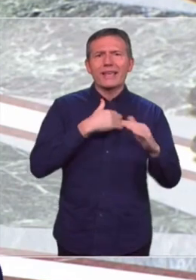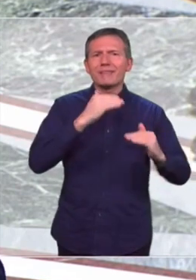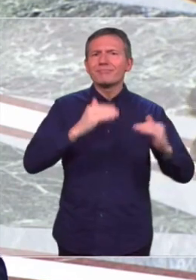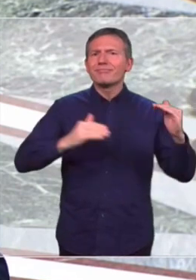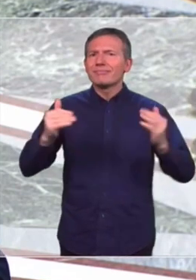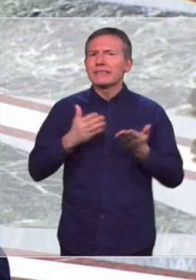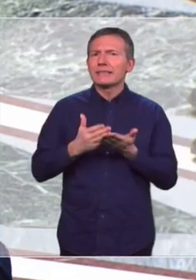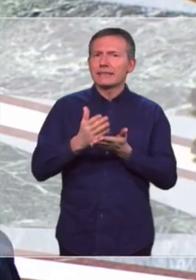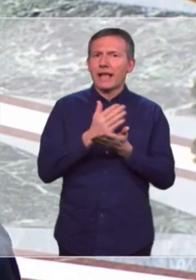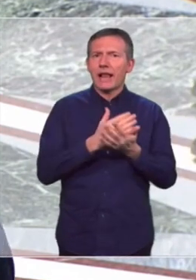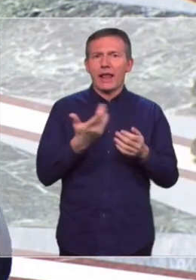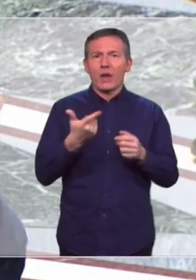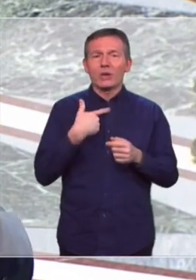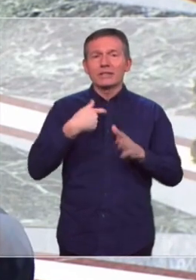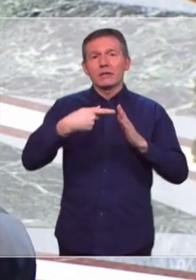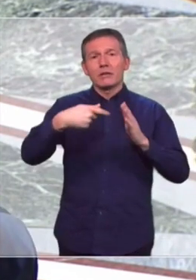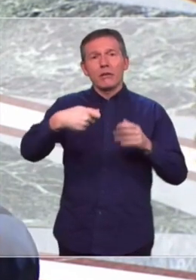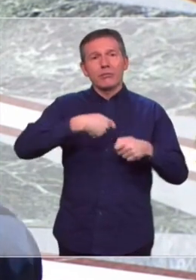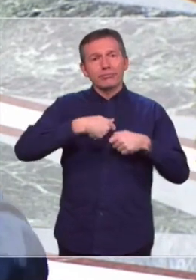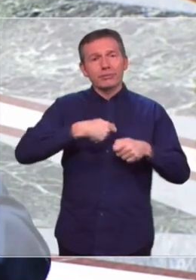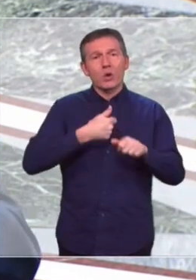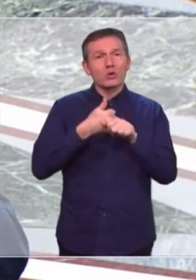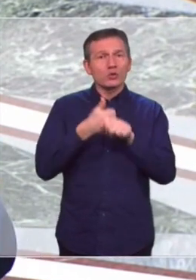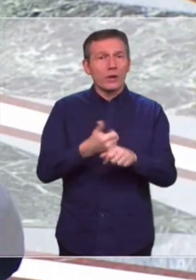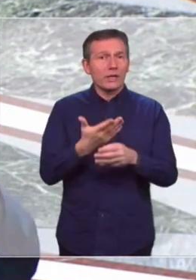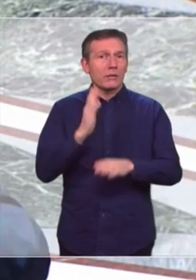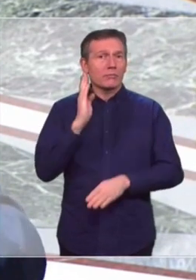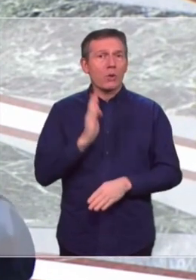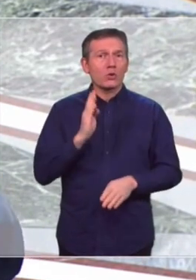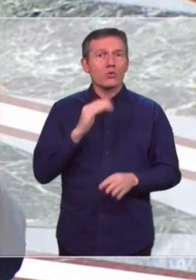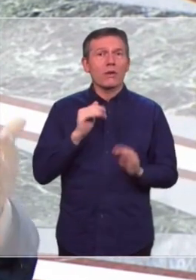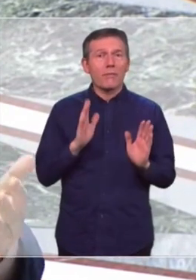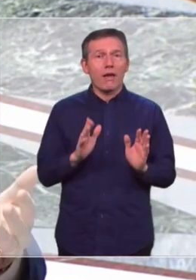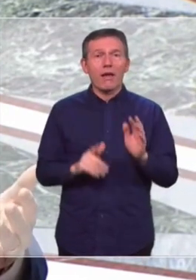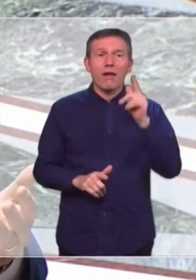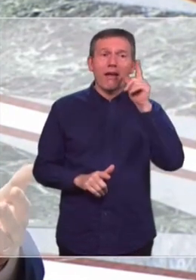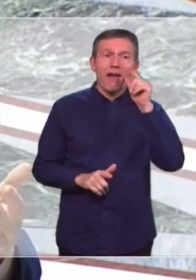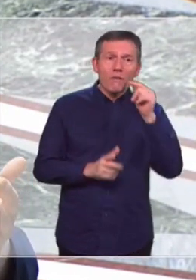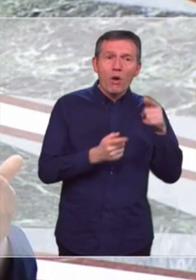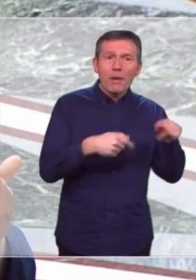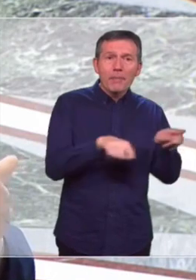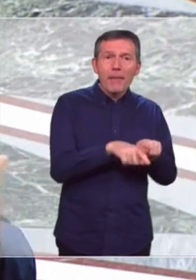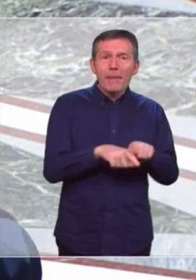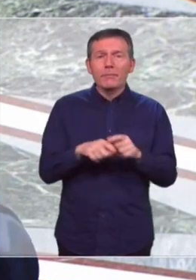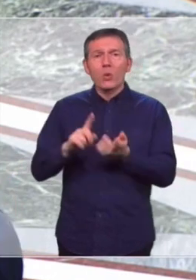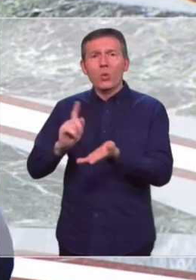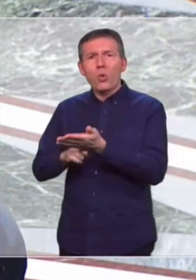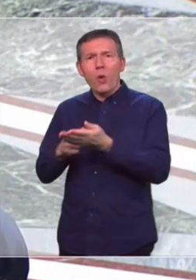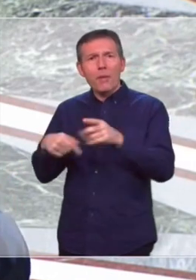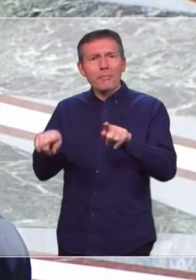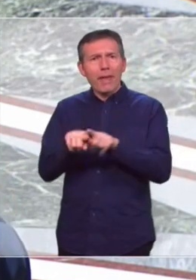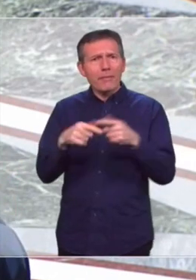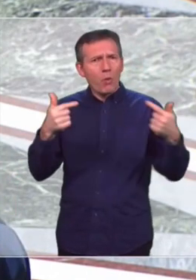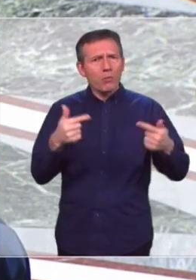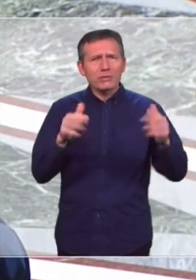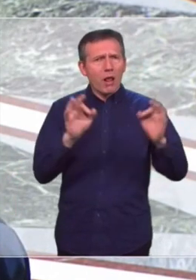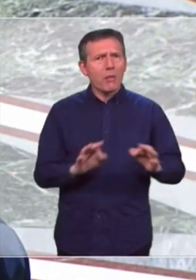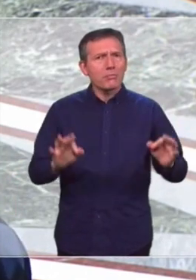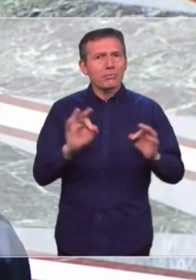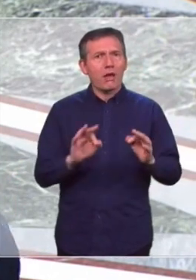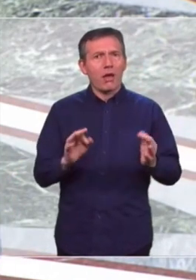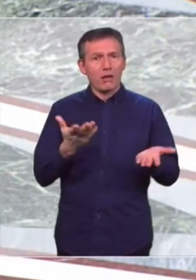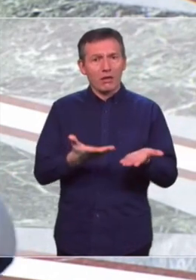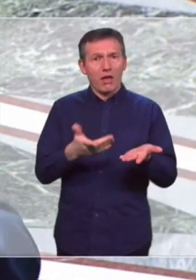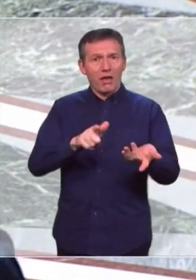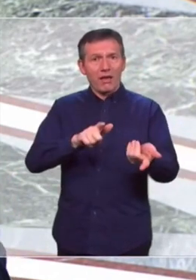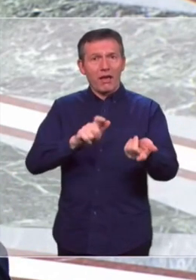besoins, ça ne s'oppose pas à les mêmes efforts pour avoir les mêmes droits. C'est cela que nous portons dans cette réforme.